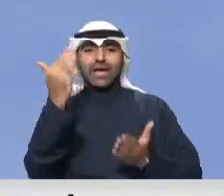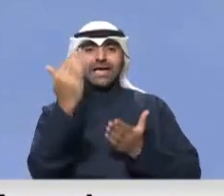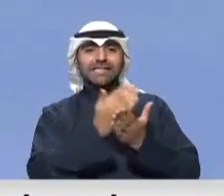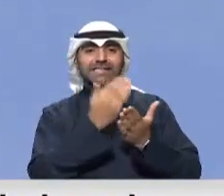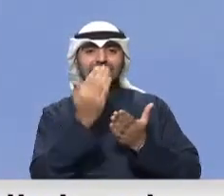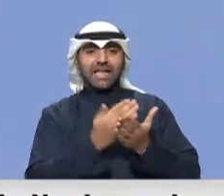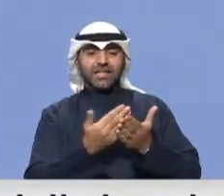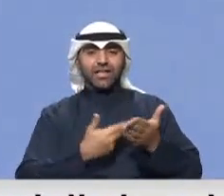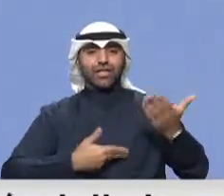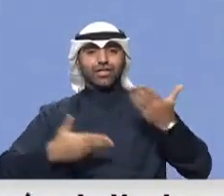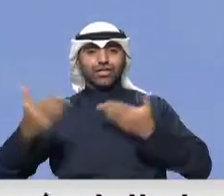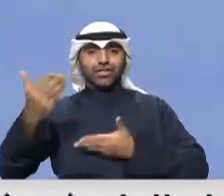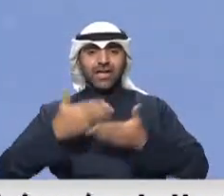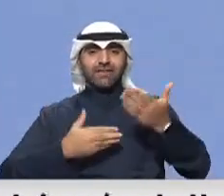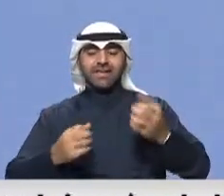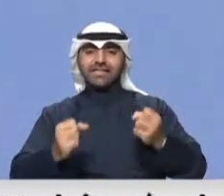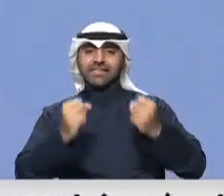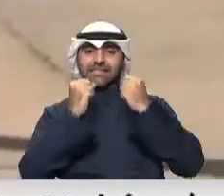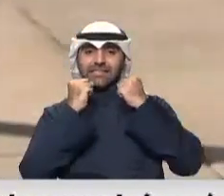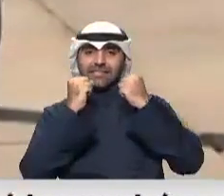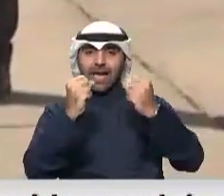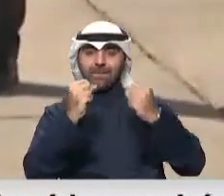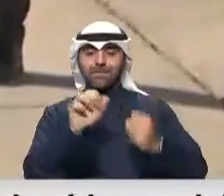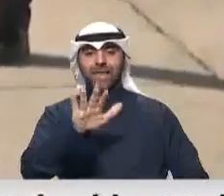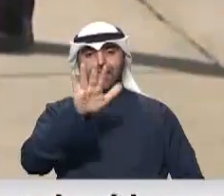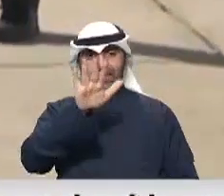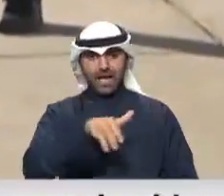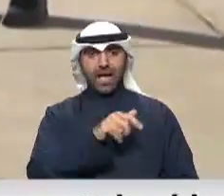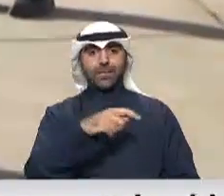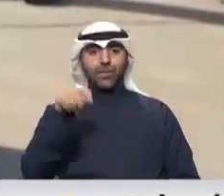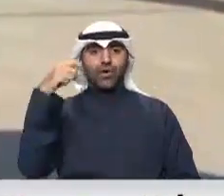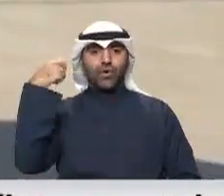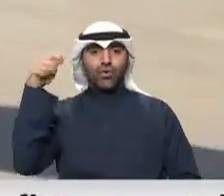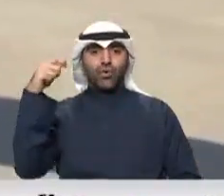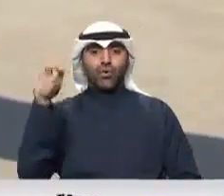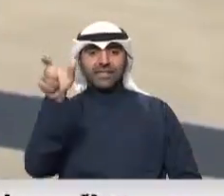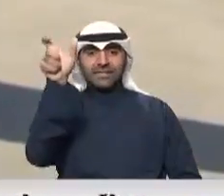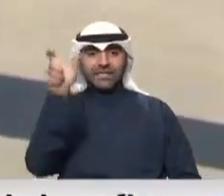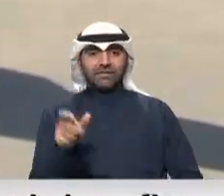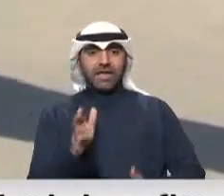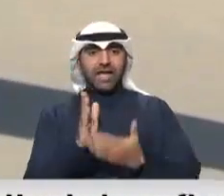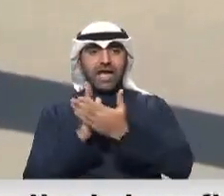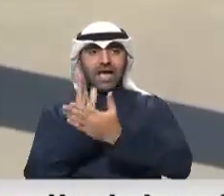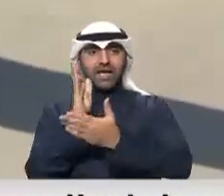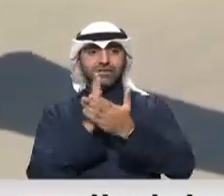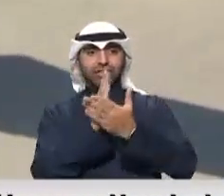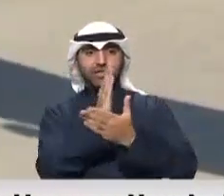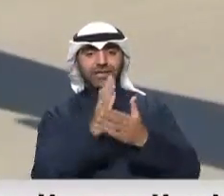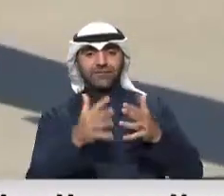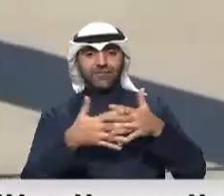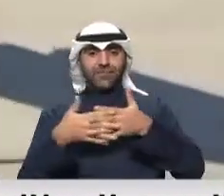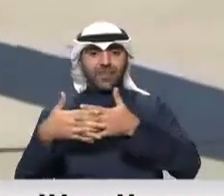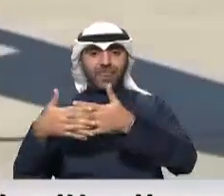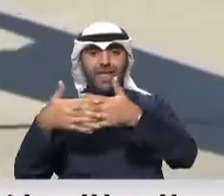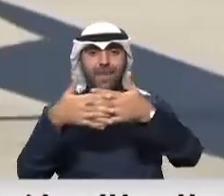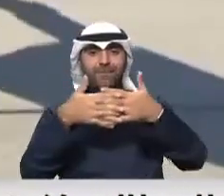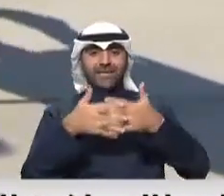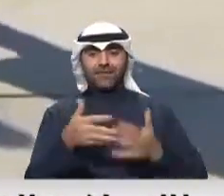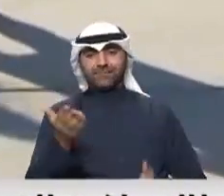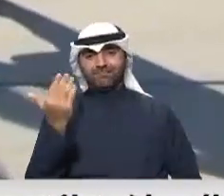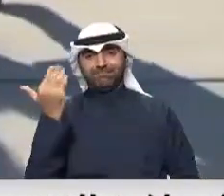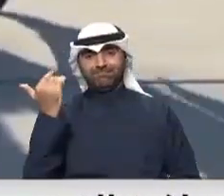زيارة بلينكن وزير الخارجية الأمريكية إلى الأراضي الصينية التي أوقفت بعد هذا الفعل وبعد هذا